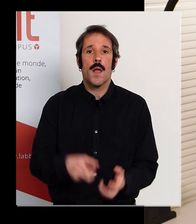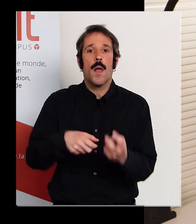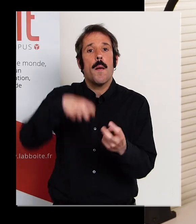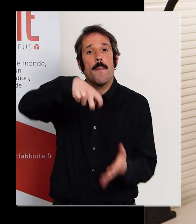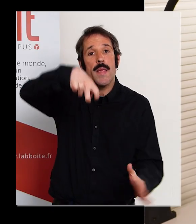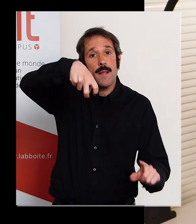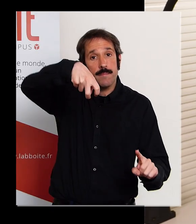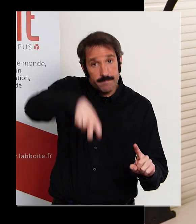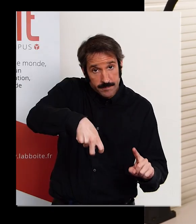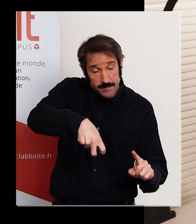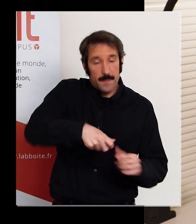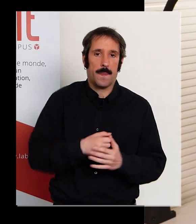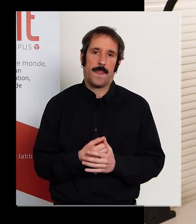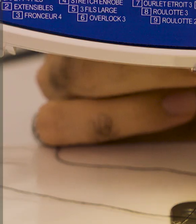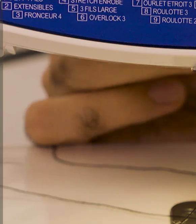On baisse le pied de biche.